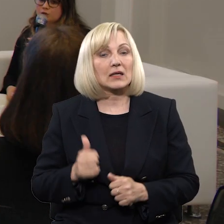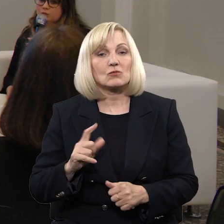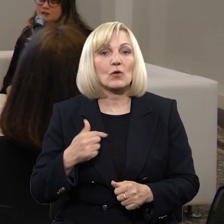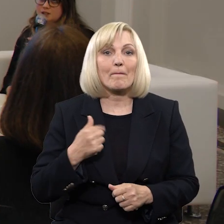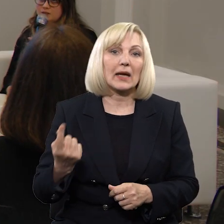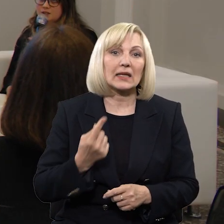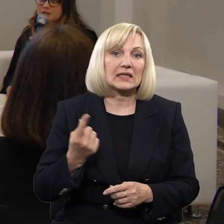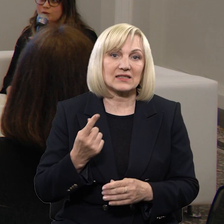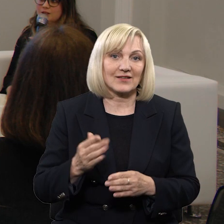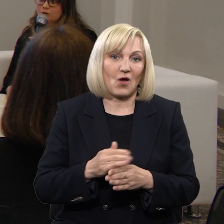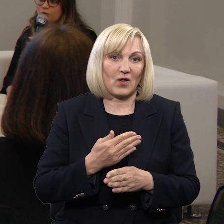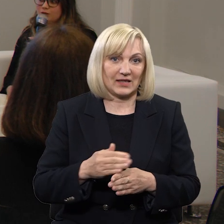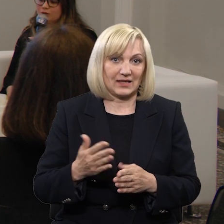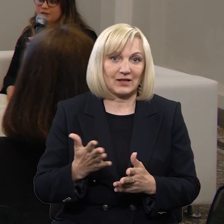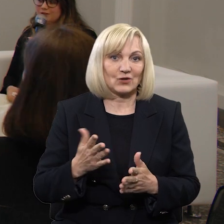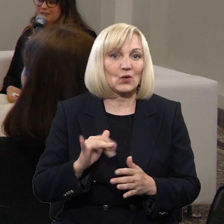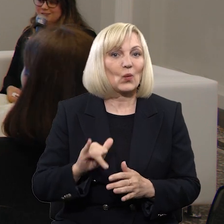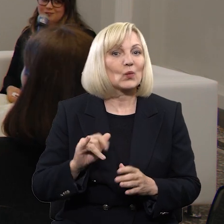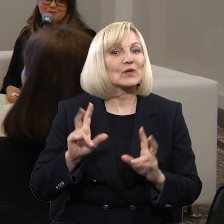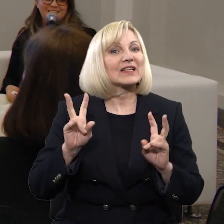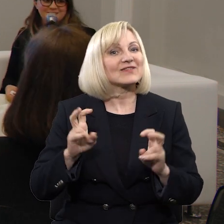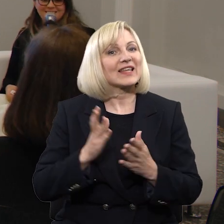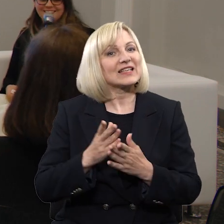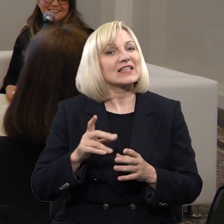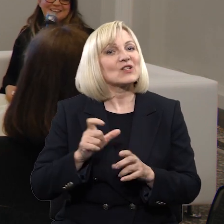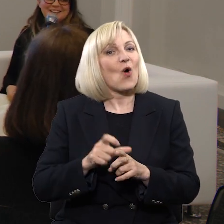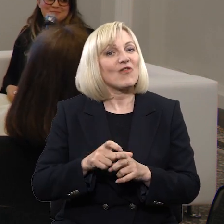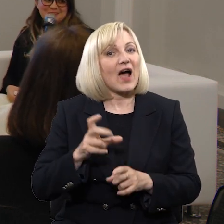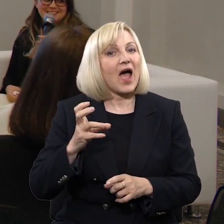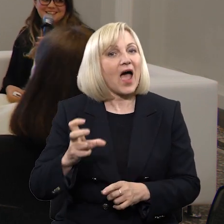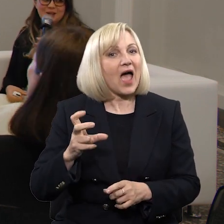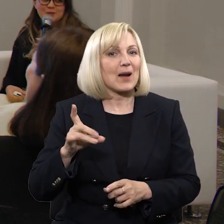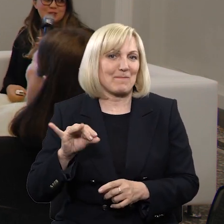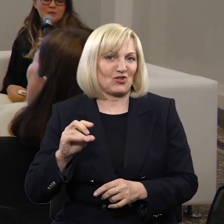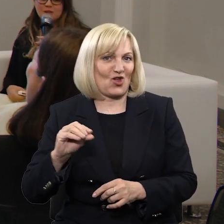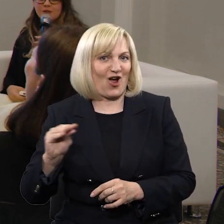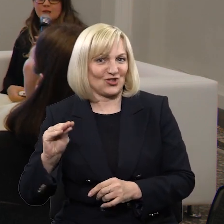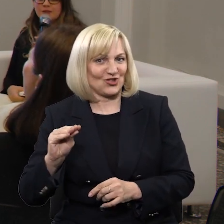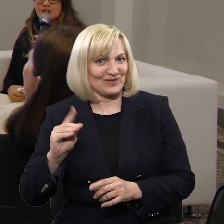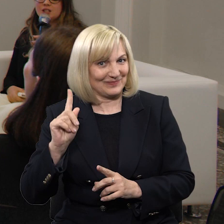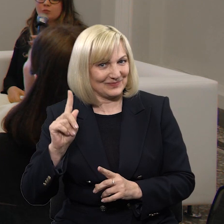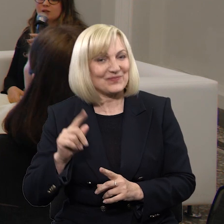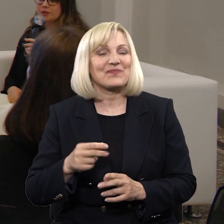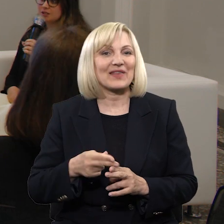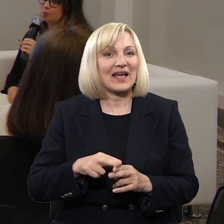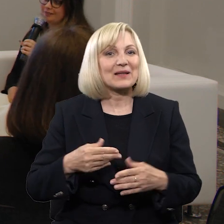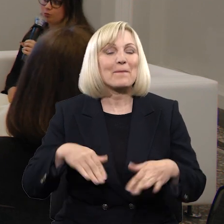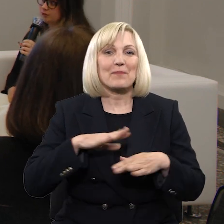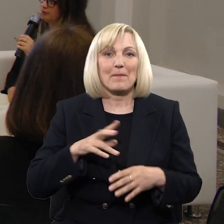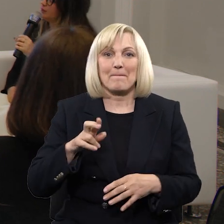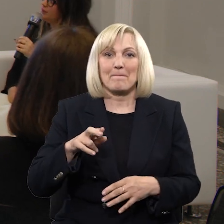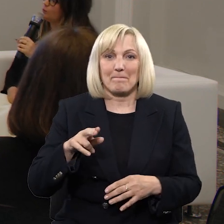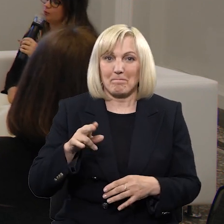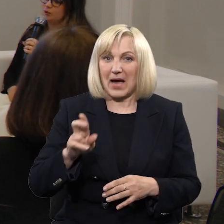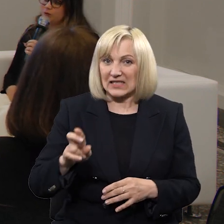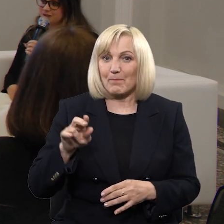очень гордимся тем что мы единственный отдел Эрмитажа у которого в названии слово Эрмитаж это просто И причем Это было предложение мехх Борисовича